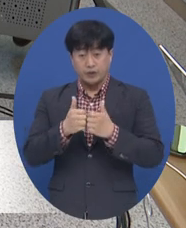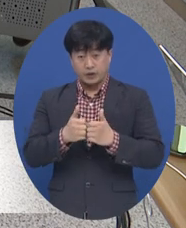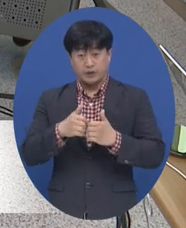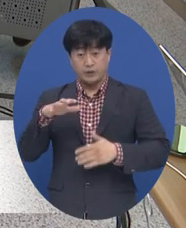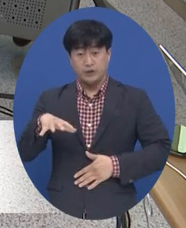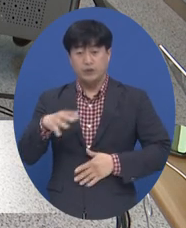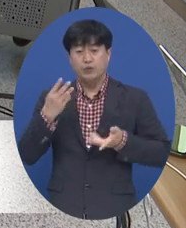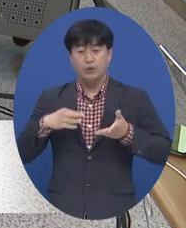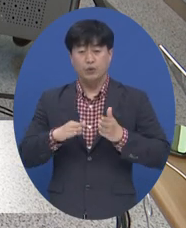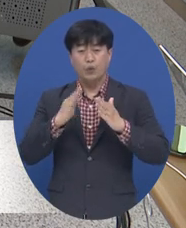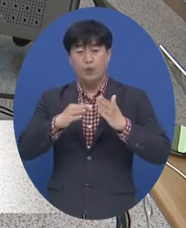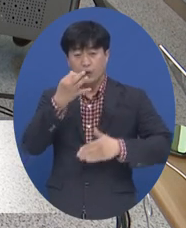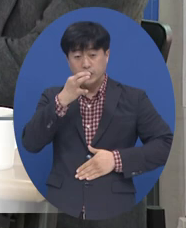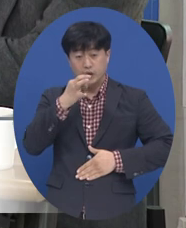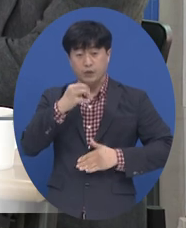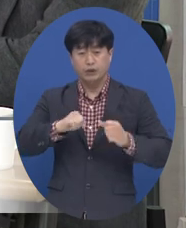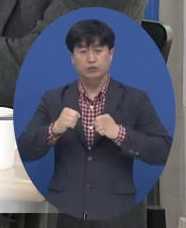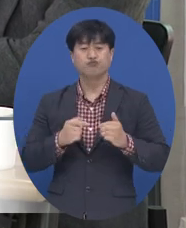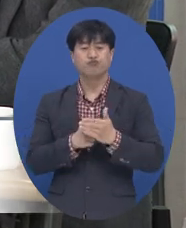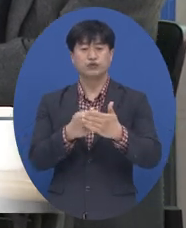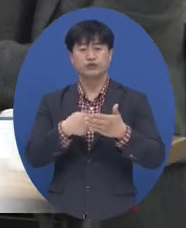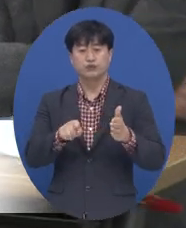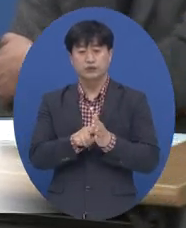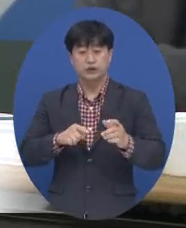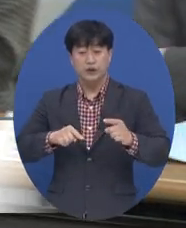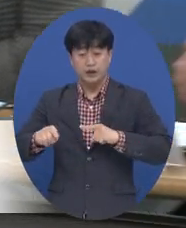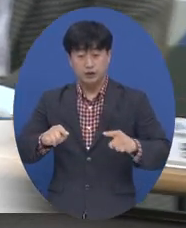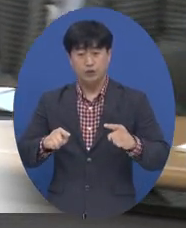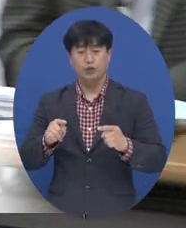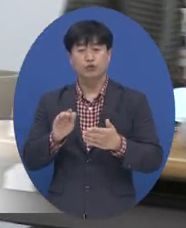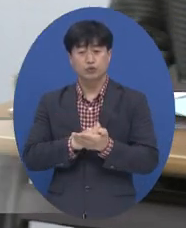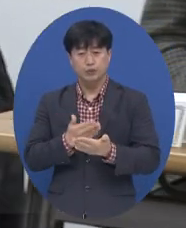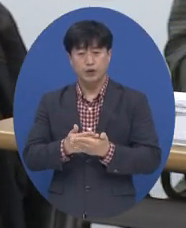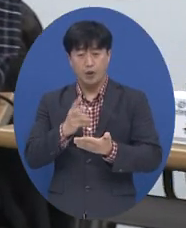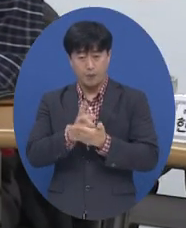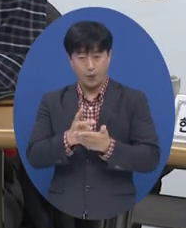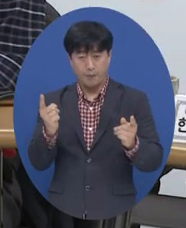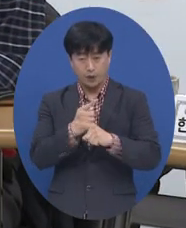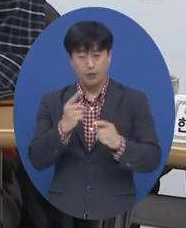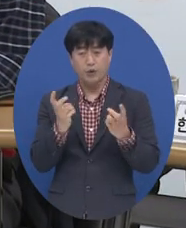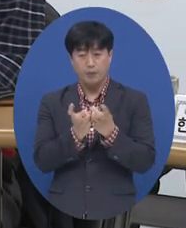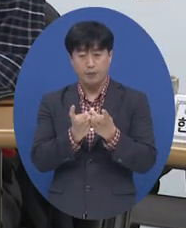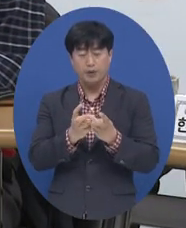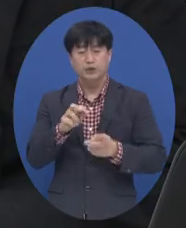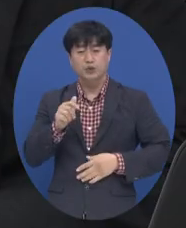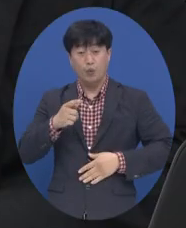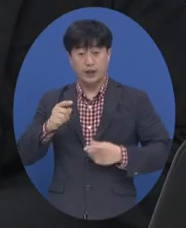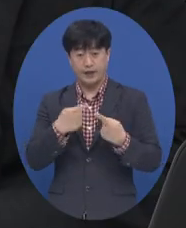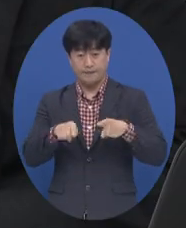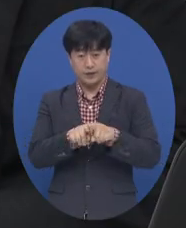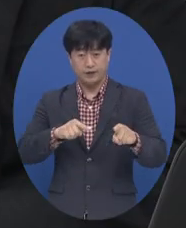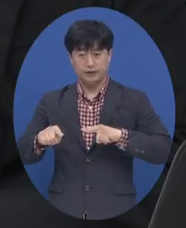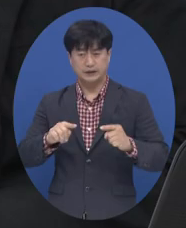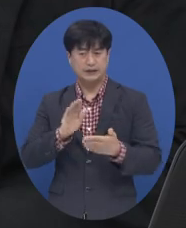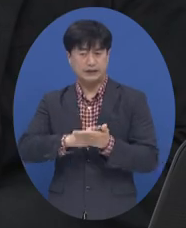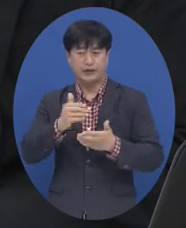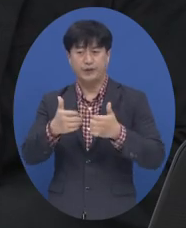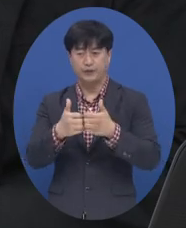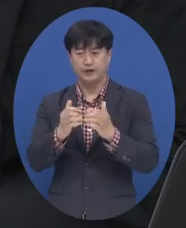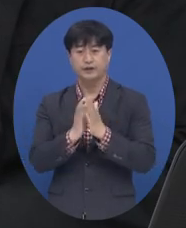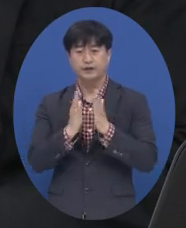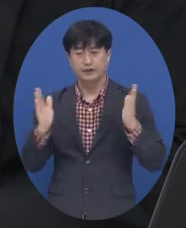이번 토론회 에선 경기도의 공익활동 추진을 위한 행정적 정비와 제도개선 방안 민관 역치 등에 대한 열띤 토론이